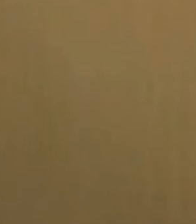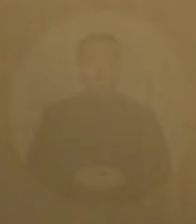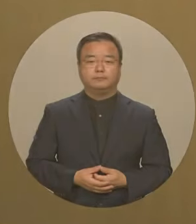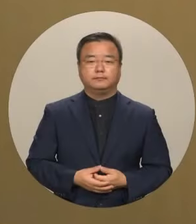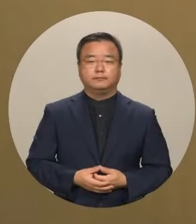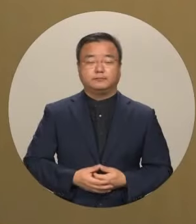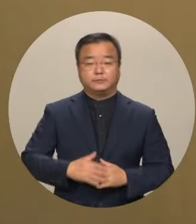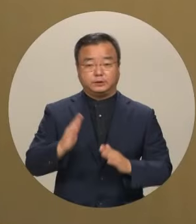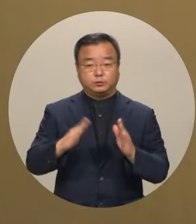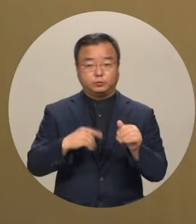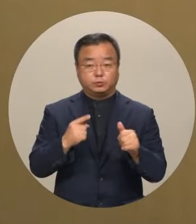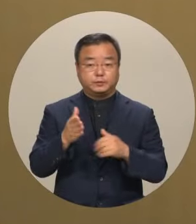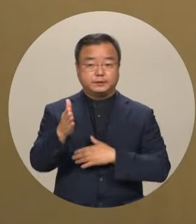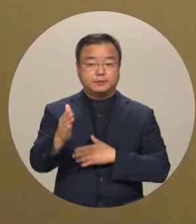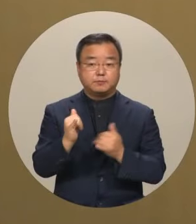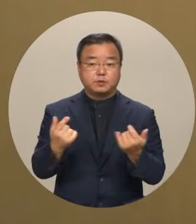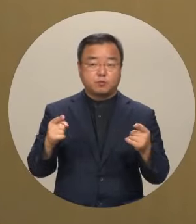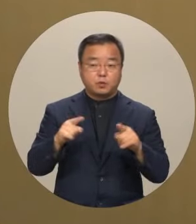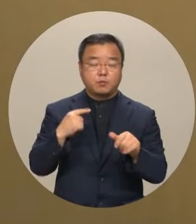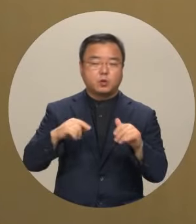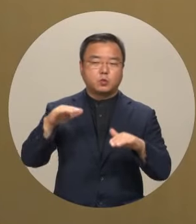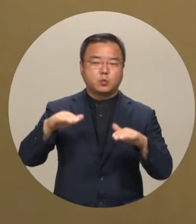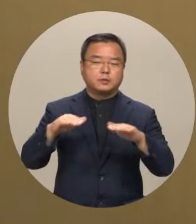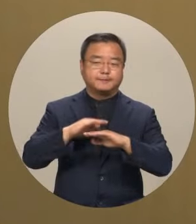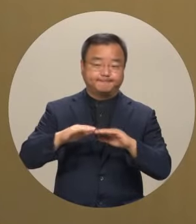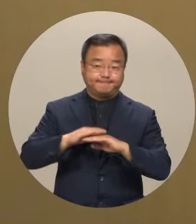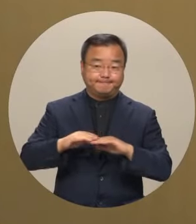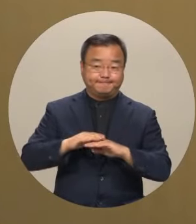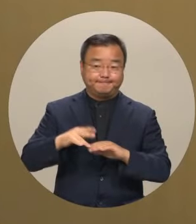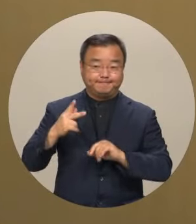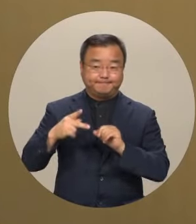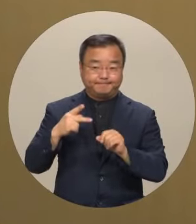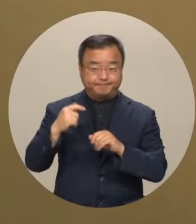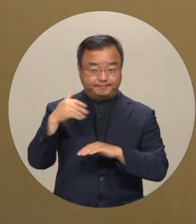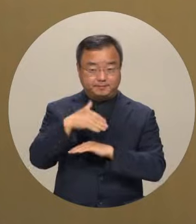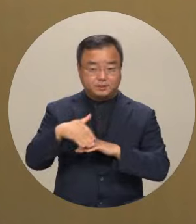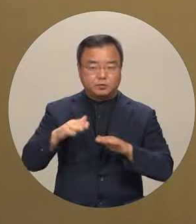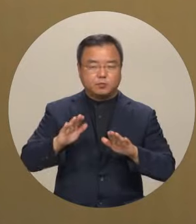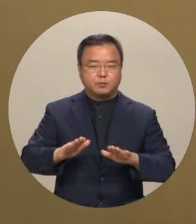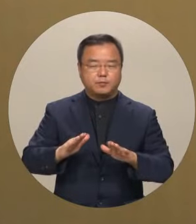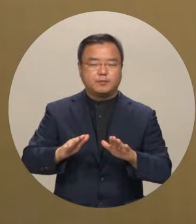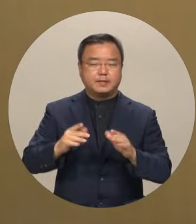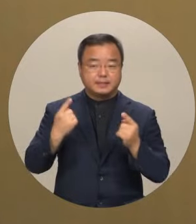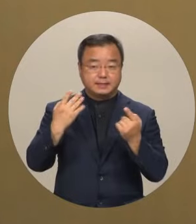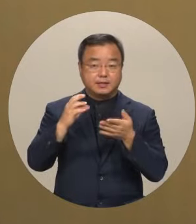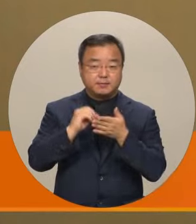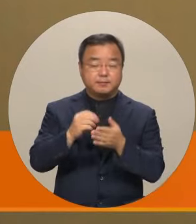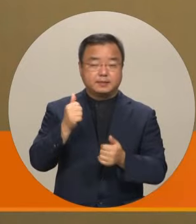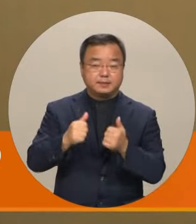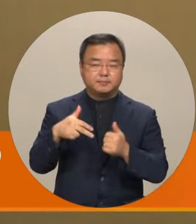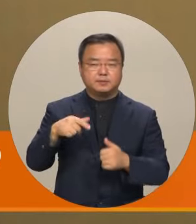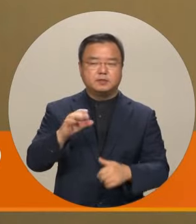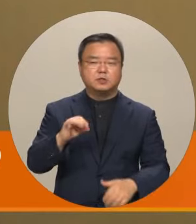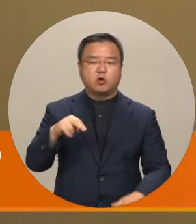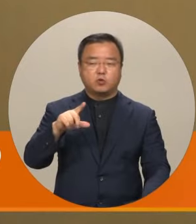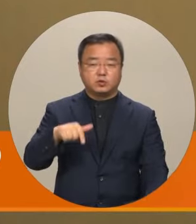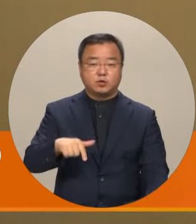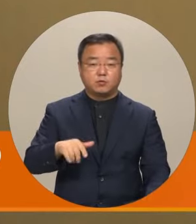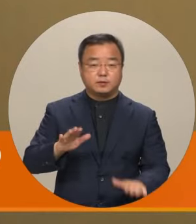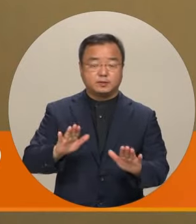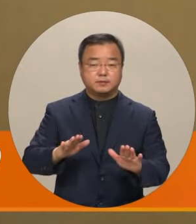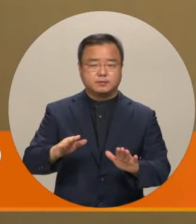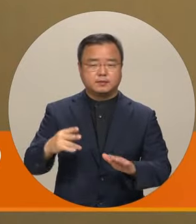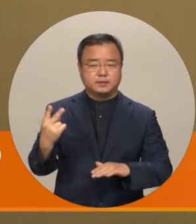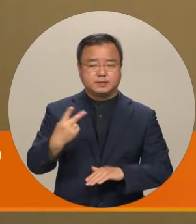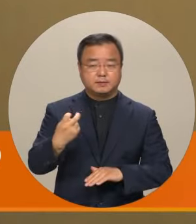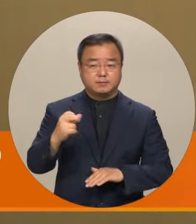공교육 전문가와 함께하는 교육격차 해소 프로젝트 입시의 정석 시간입니다 2025학년도 대학 수학 능력